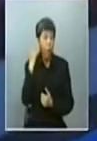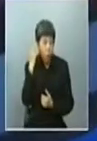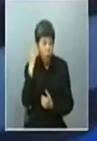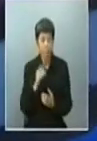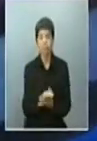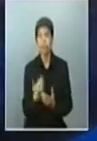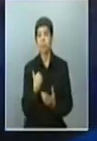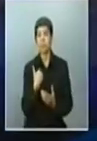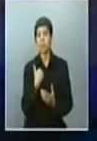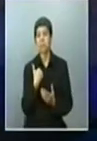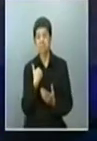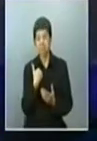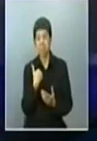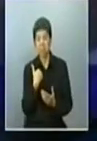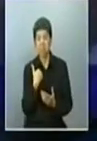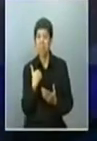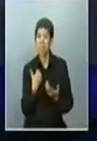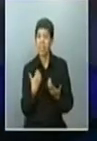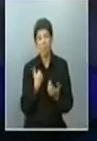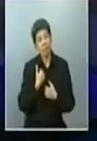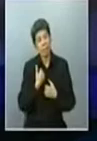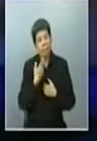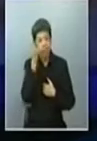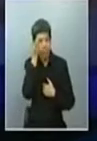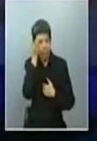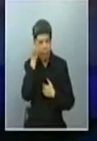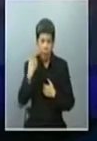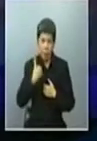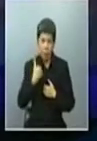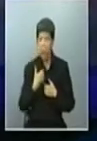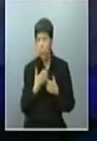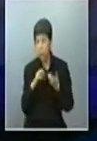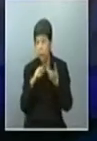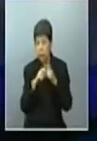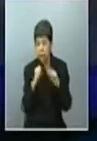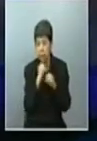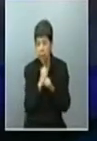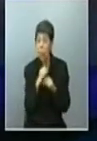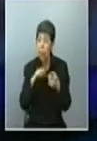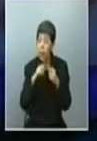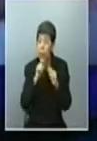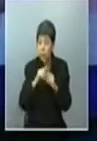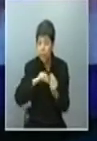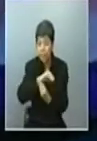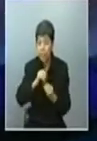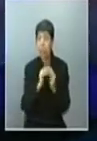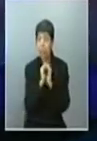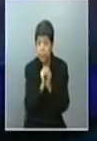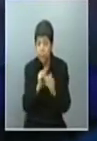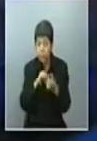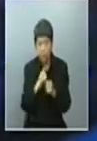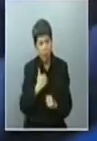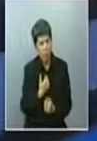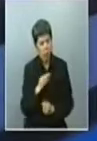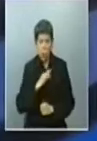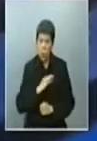คะมีเรื่องราวของการที่ยังคงวิตกกังวลเกี่ยวกับประเด็นของการเติบโตของเศรษฐกิจจีนนะคะที่ยังคงก